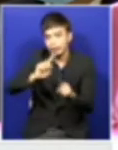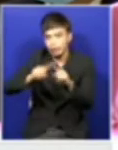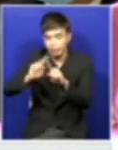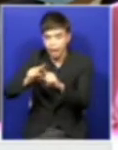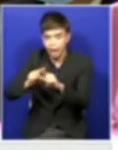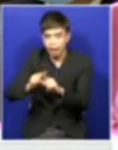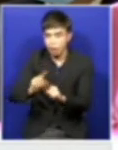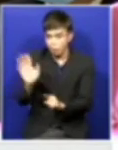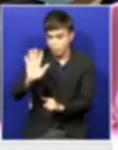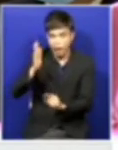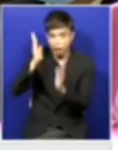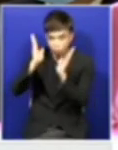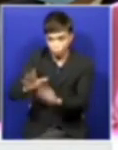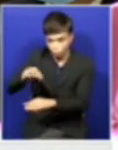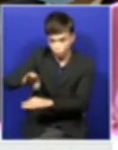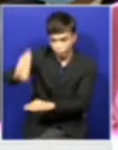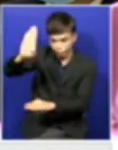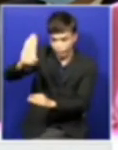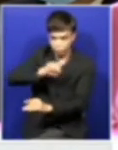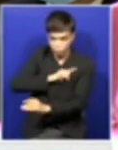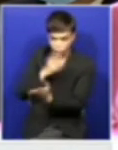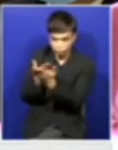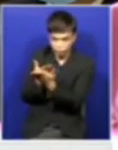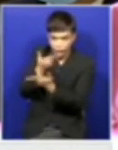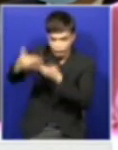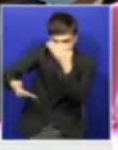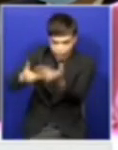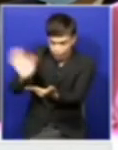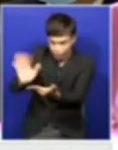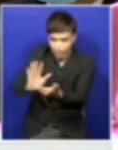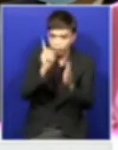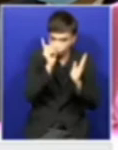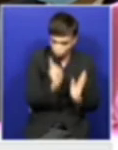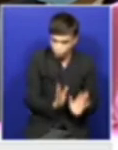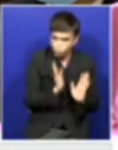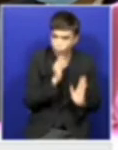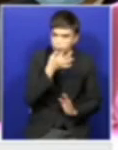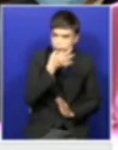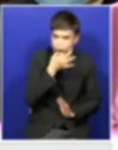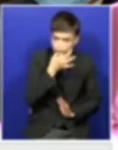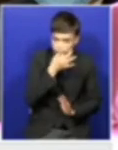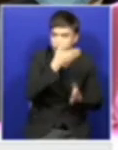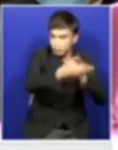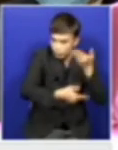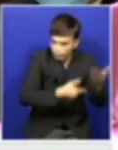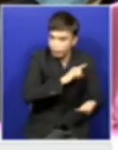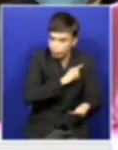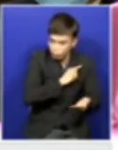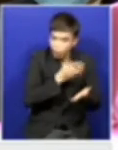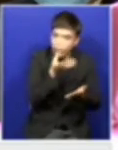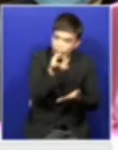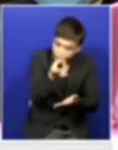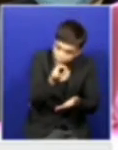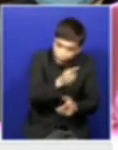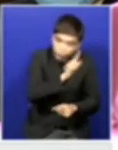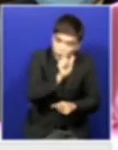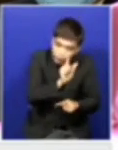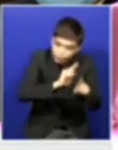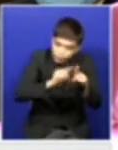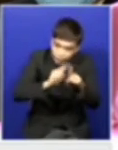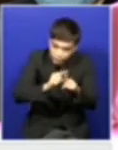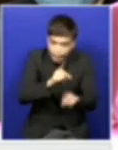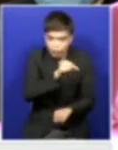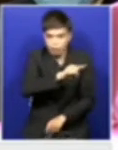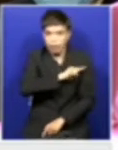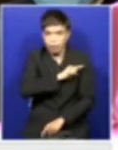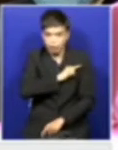นขายข้าวพันธุ์จากขายข้าวเปลือก10บาทมาขายข้าวพันธุ์25บาทนะครับแล้วก็เร่งส่งเสริมภาคเ